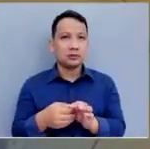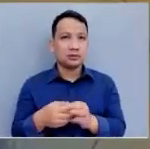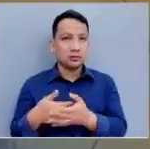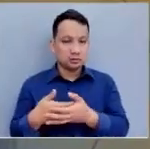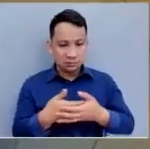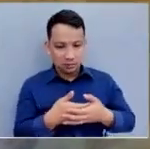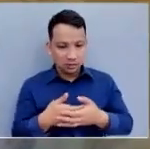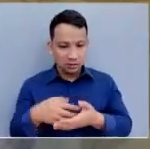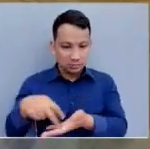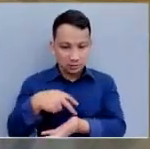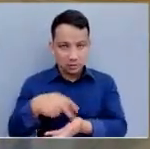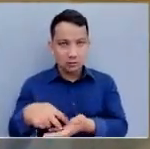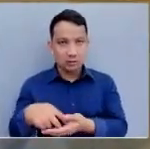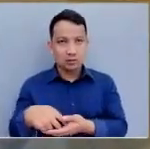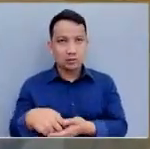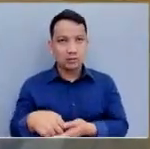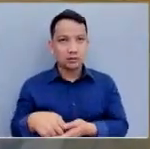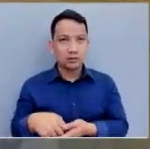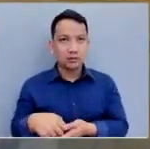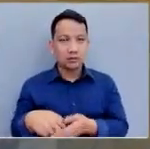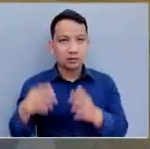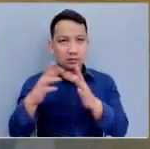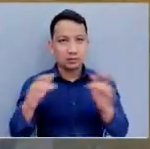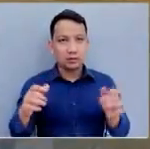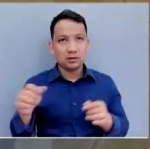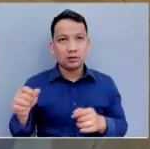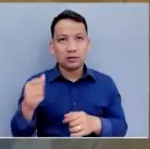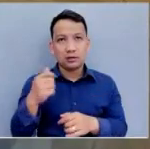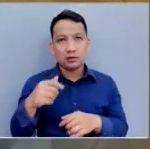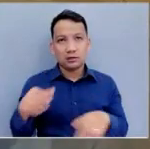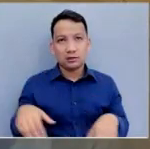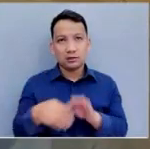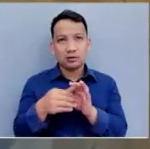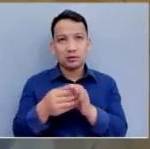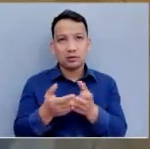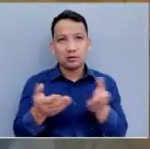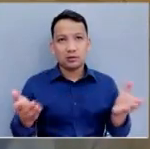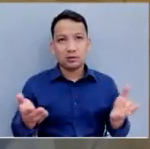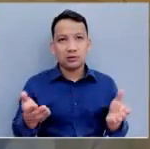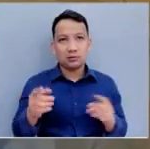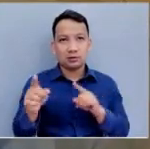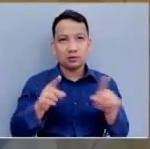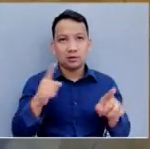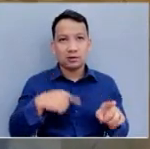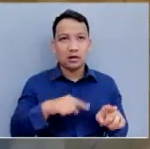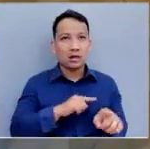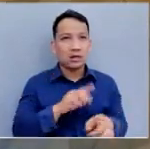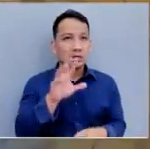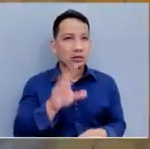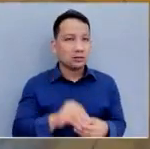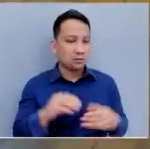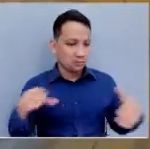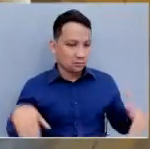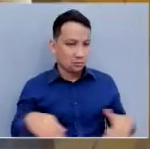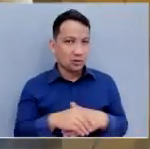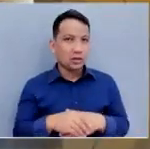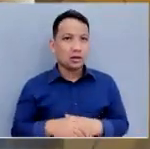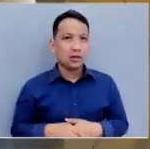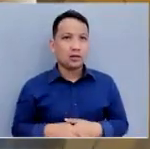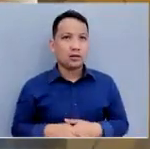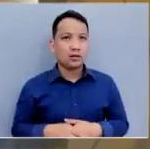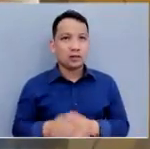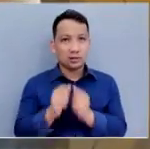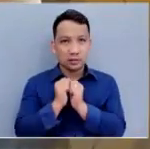nilang dalawa. Bukod sa fairytale-like na ceremony at reception, star-studded din ang kasalan.